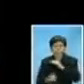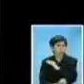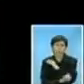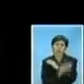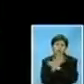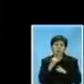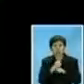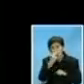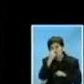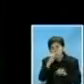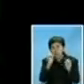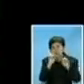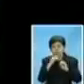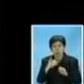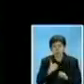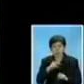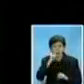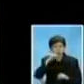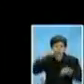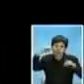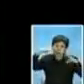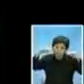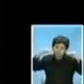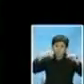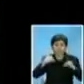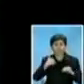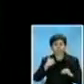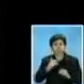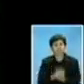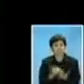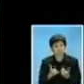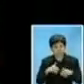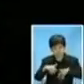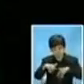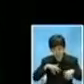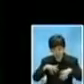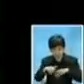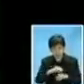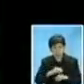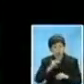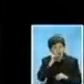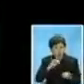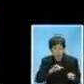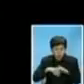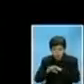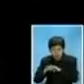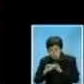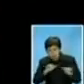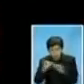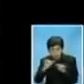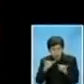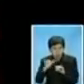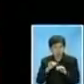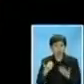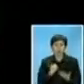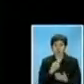อกาสที่จะได้ดูเลยเพราะว่าน้ำไฟถูกตัดนะคะแล้วประชาชนเนี่ยต้องหนีน้ำไม่มีโอก